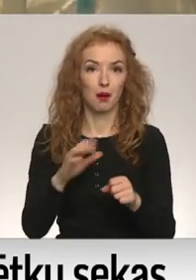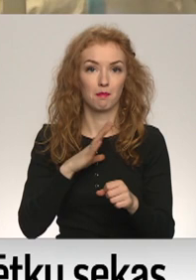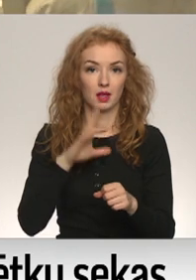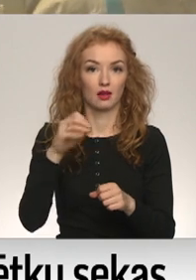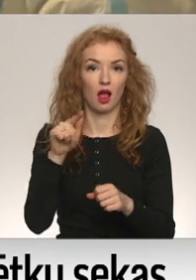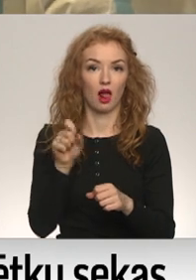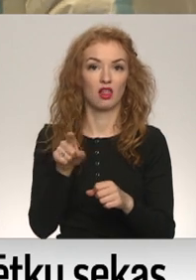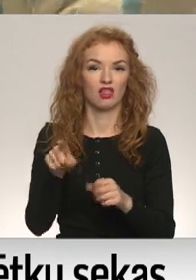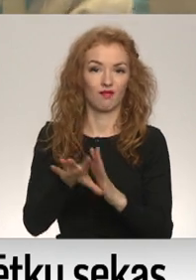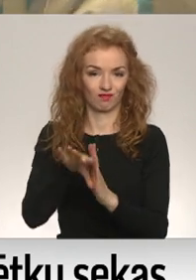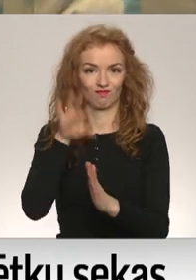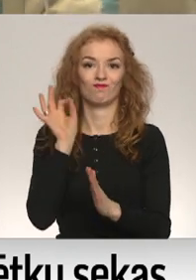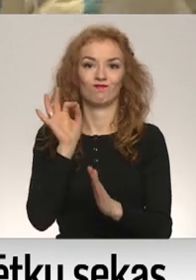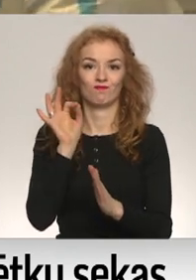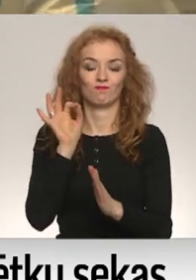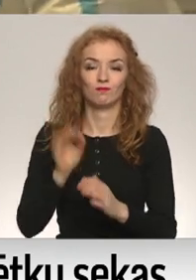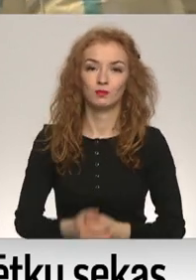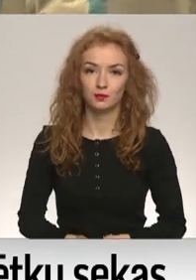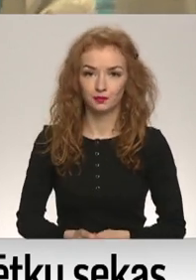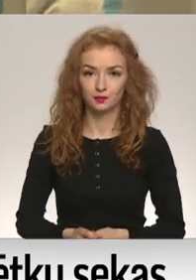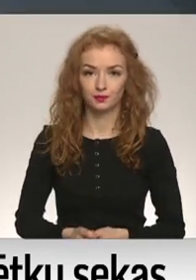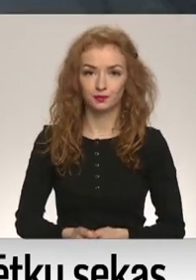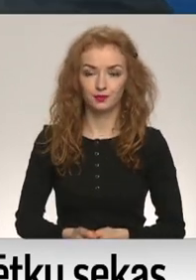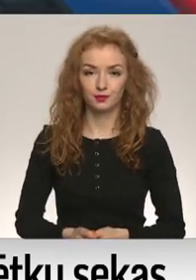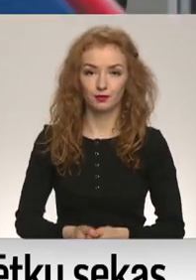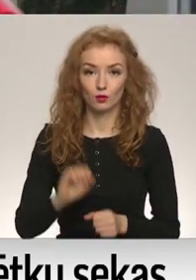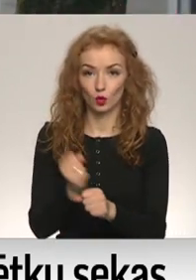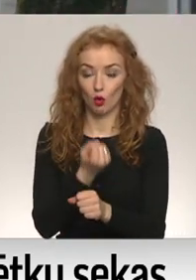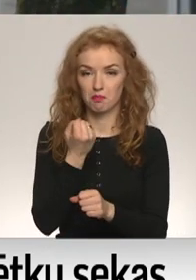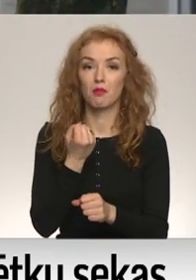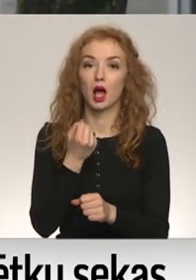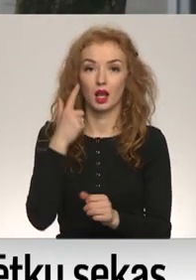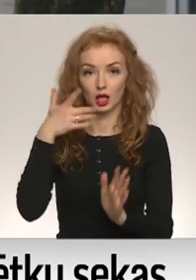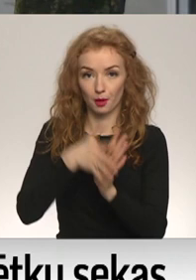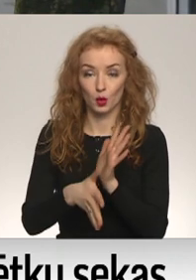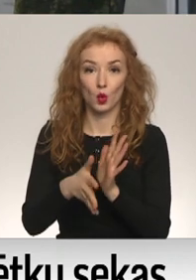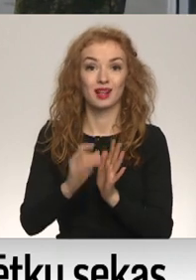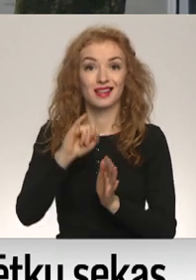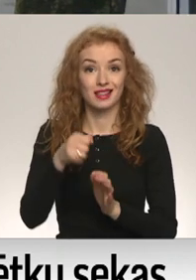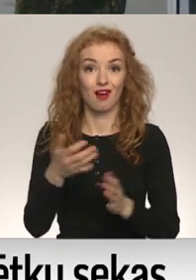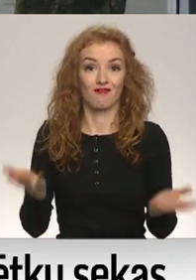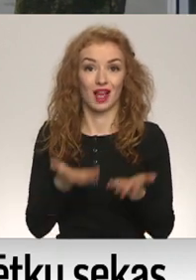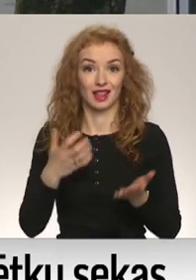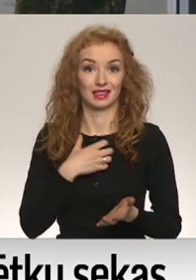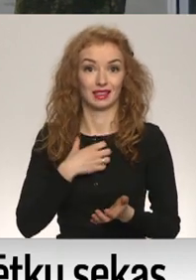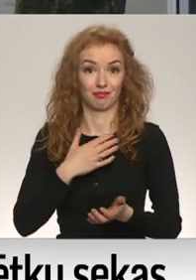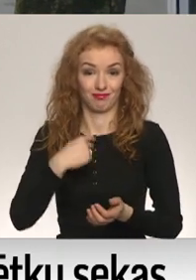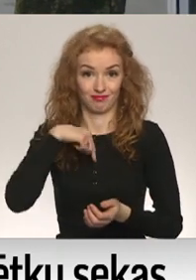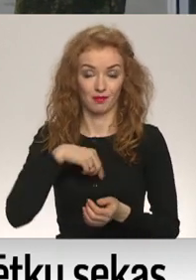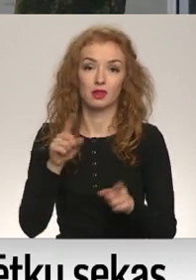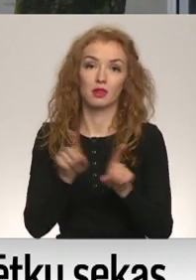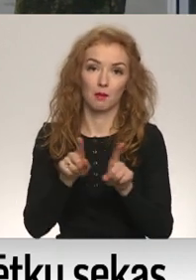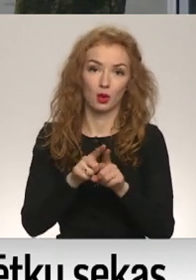Delta paveic ar tam raksturīgāku smagāku slimības gaitu. Tomēr jārēķinās, ka pat ja slimos viegli, paredzams, ka